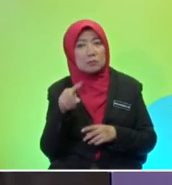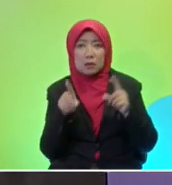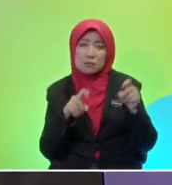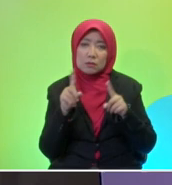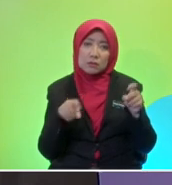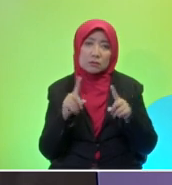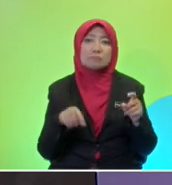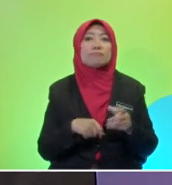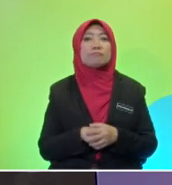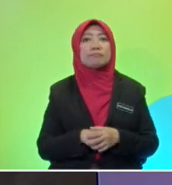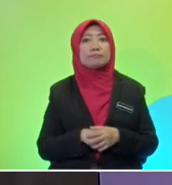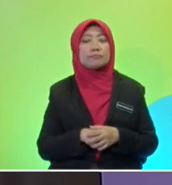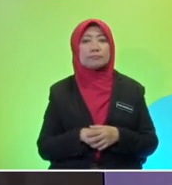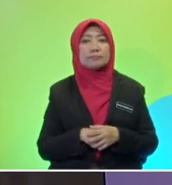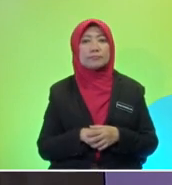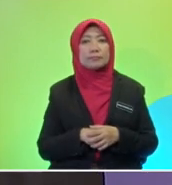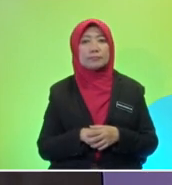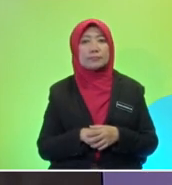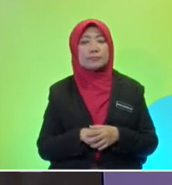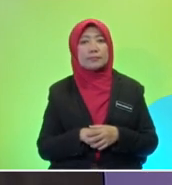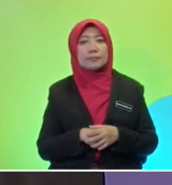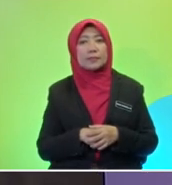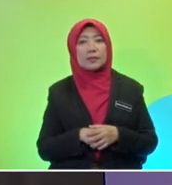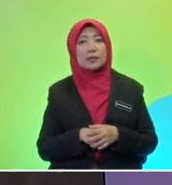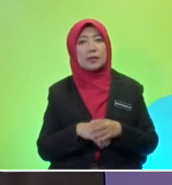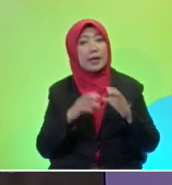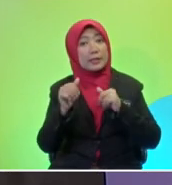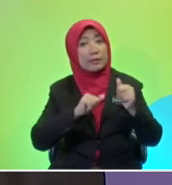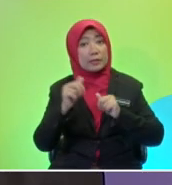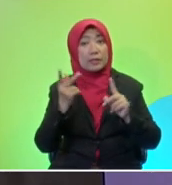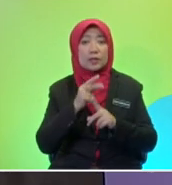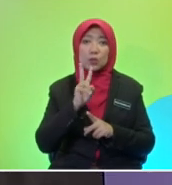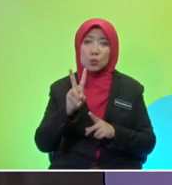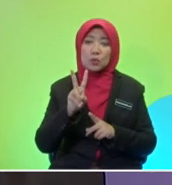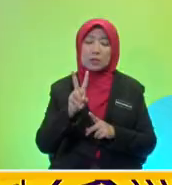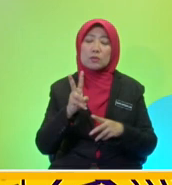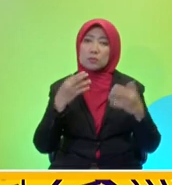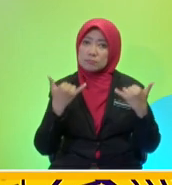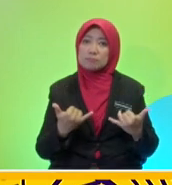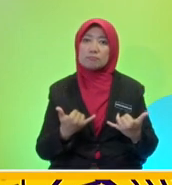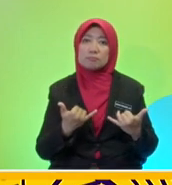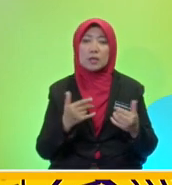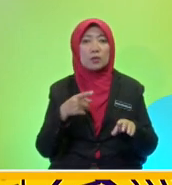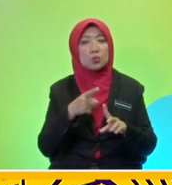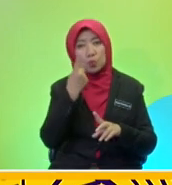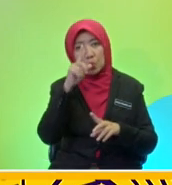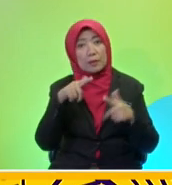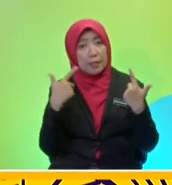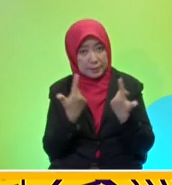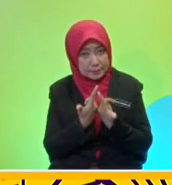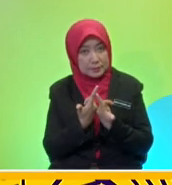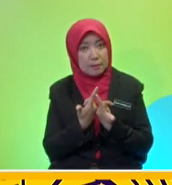murid seterusnya dilanjutkan lagi kepada ah cuci yang kedua yaitu kali ini lagi kelas-kelasnya banyak ini contohnya